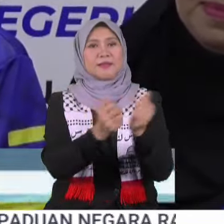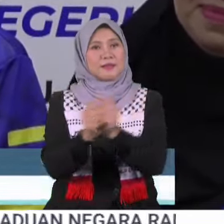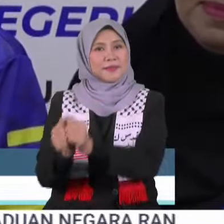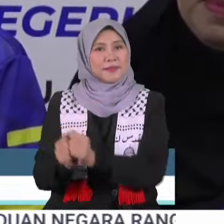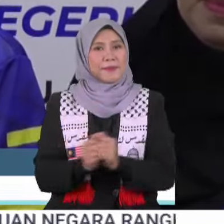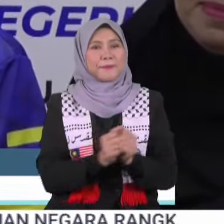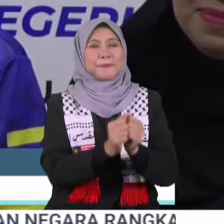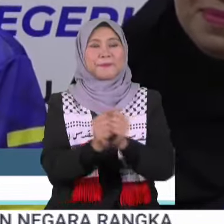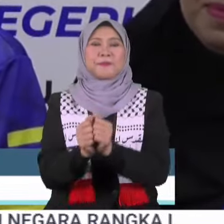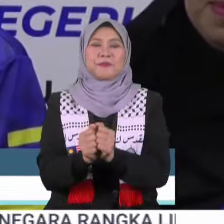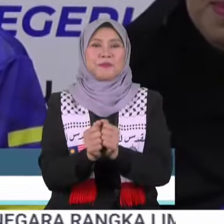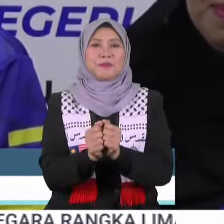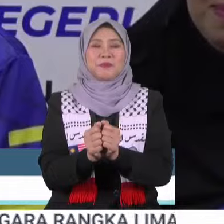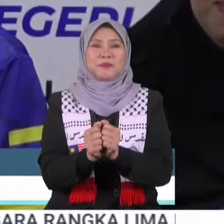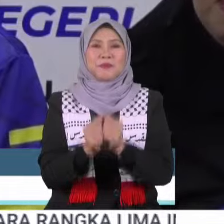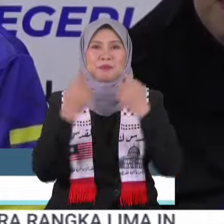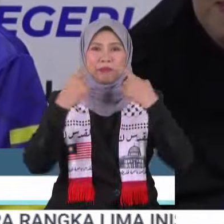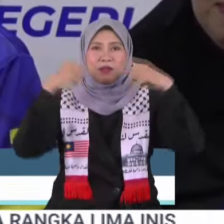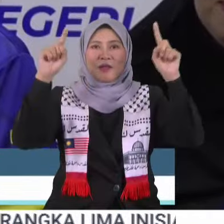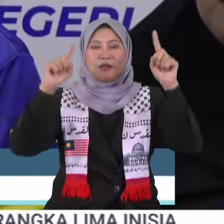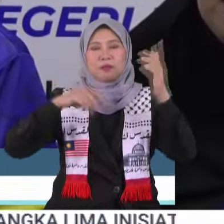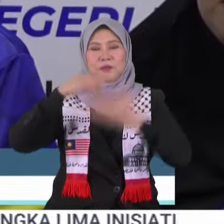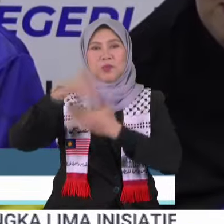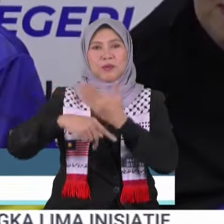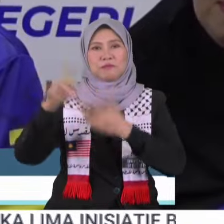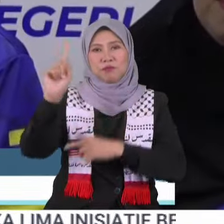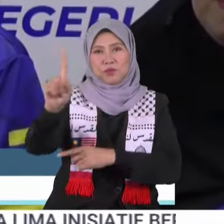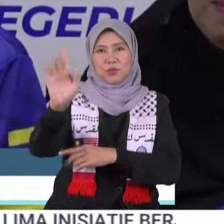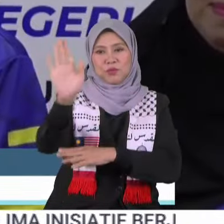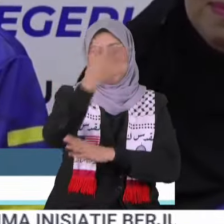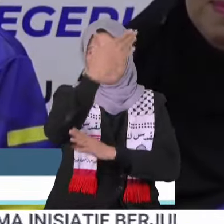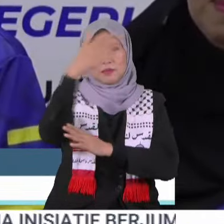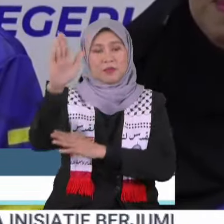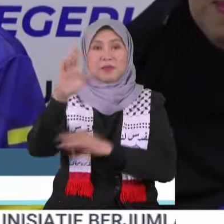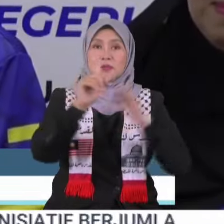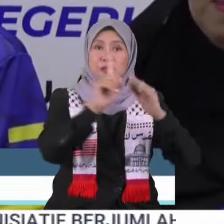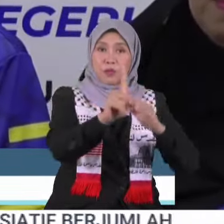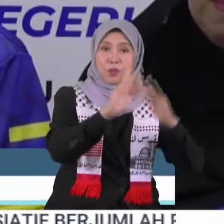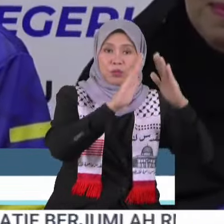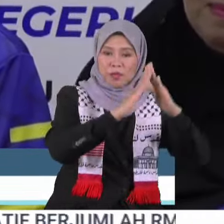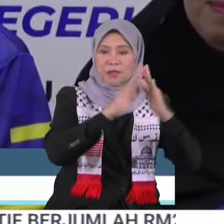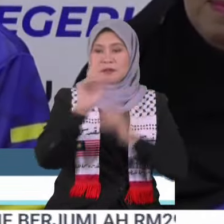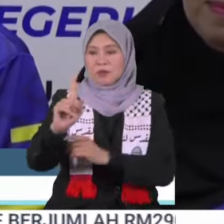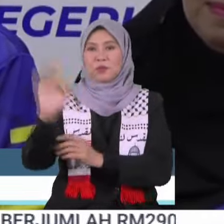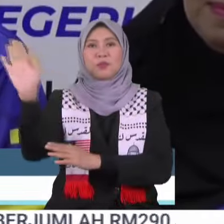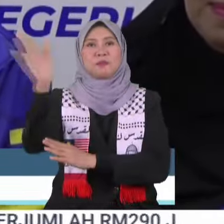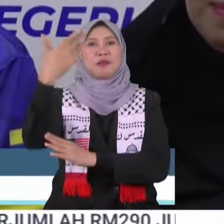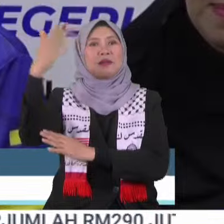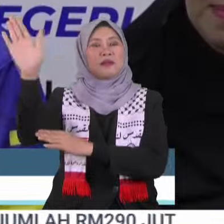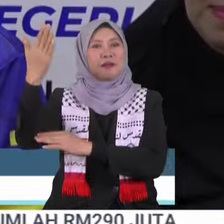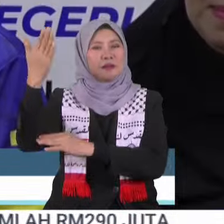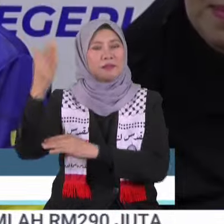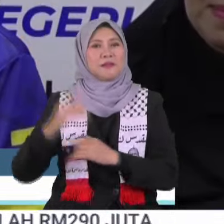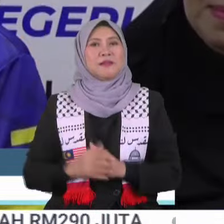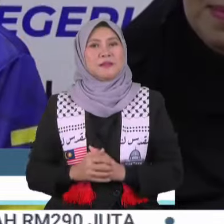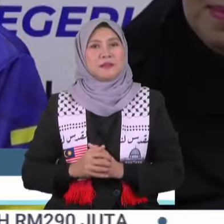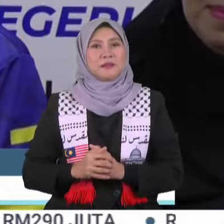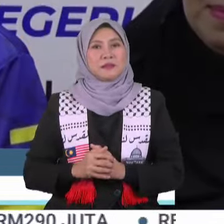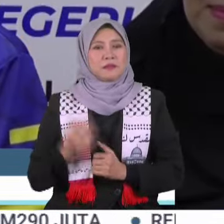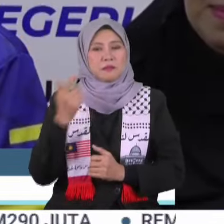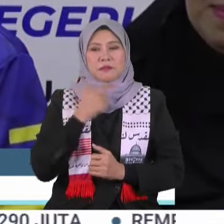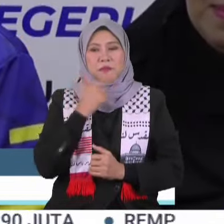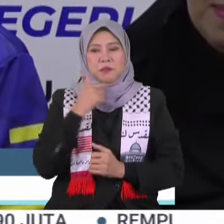bersama-sama menjayakan program Satu Jalur Gemilang, Satu Rumah Satu Jalur Gemilang. Supaya kita tidak